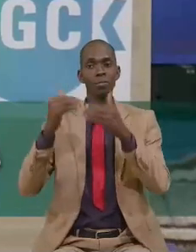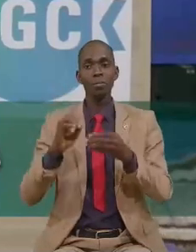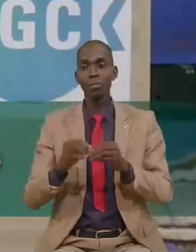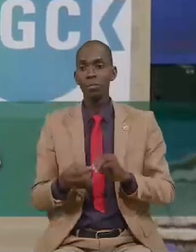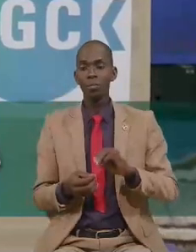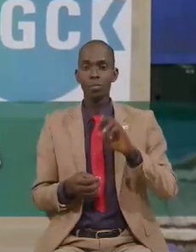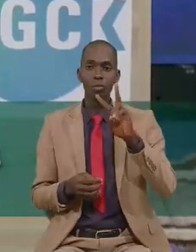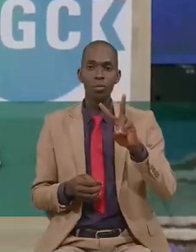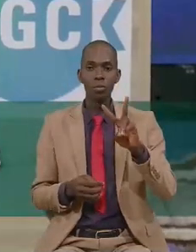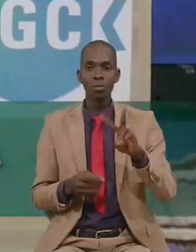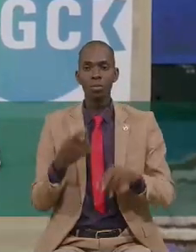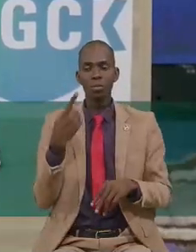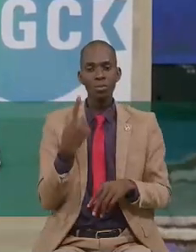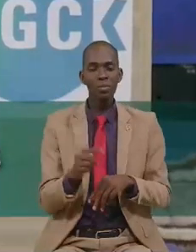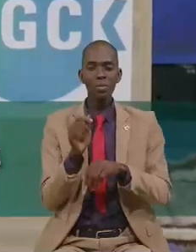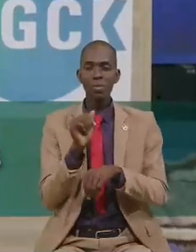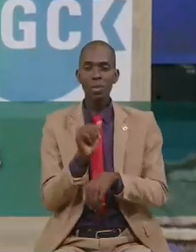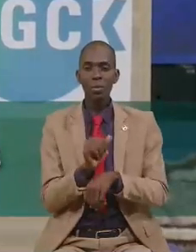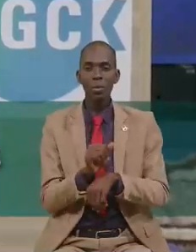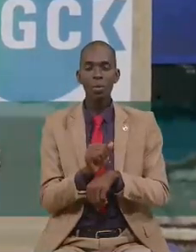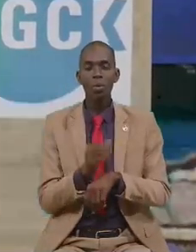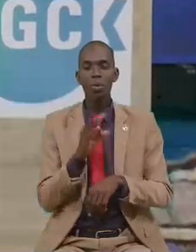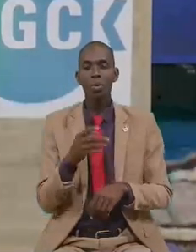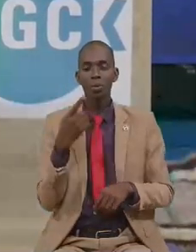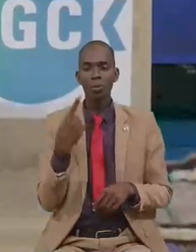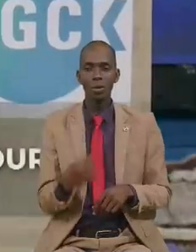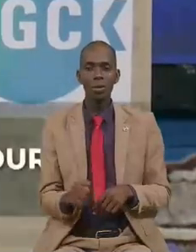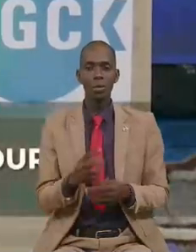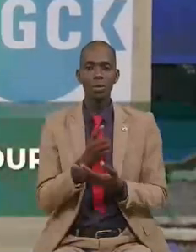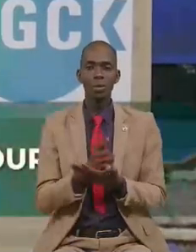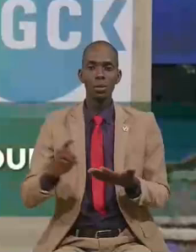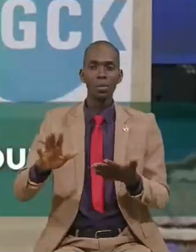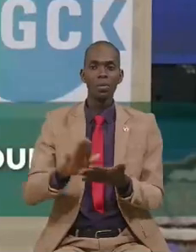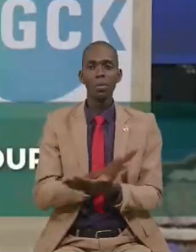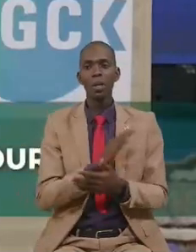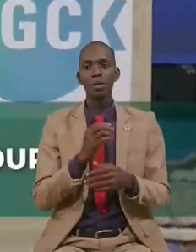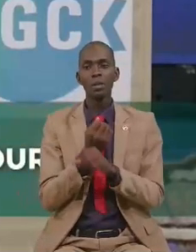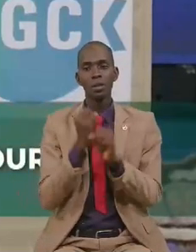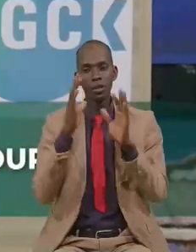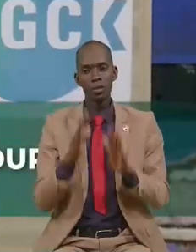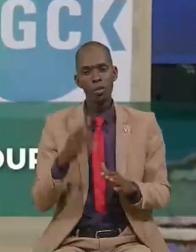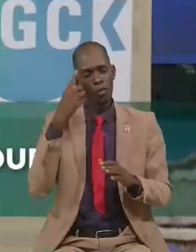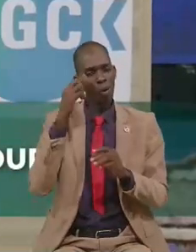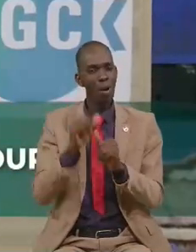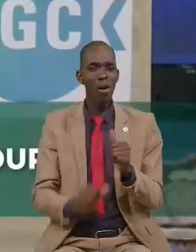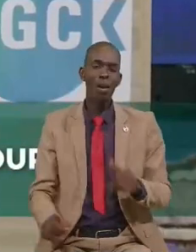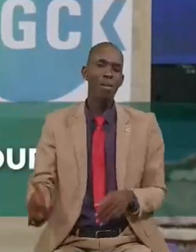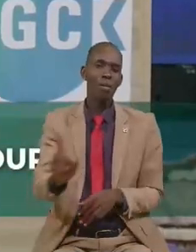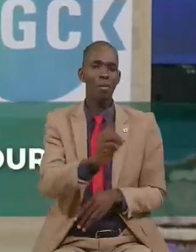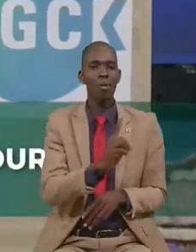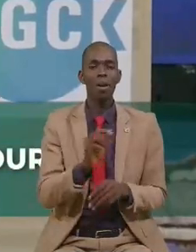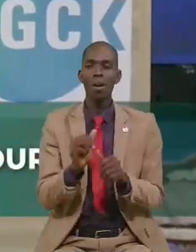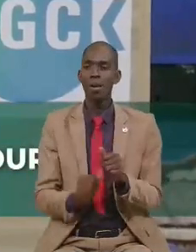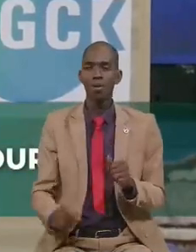les œuvres du Sauveur surnaturel pour tous, pour tout le monde, tout le